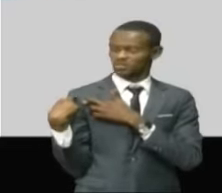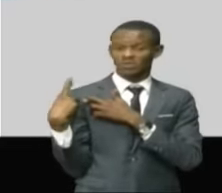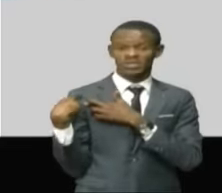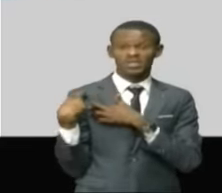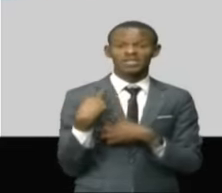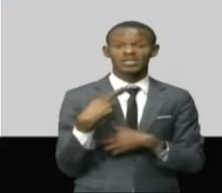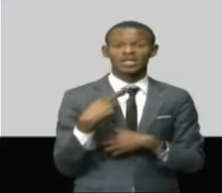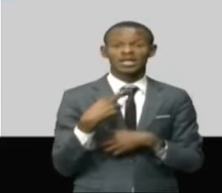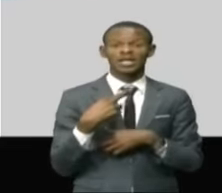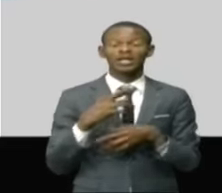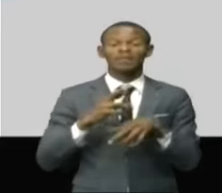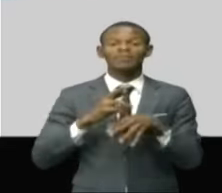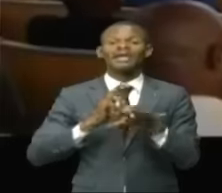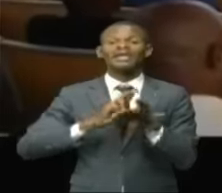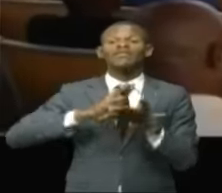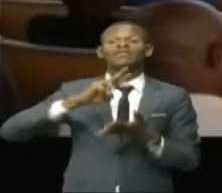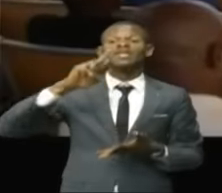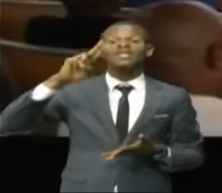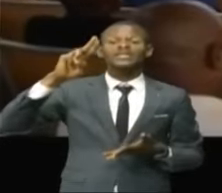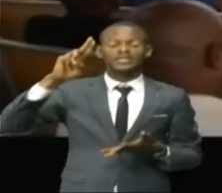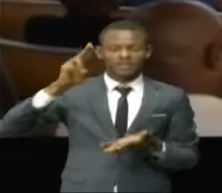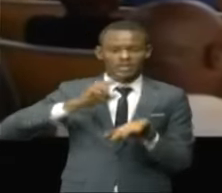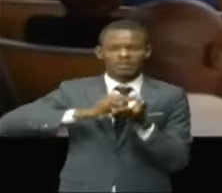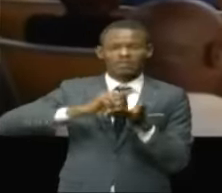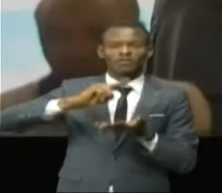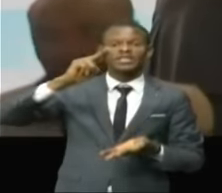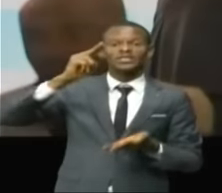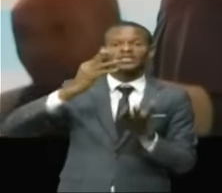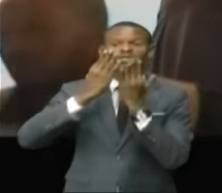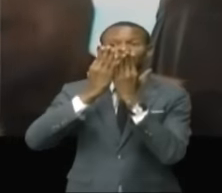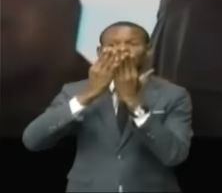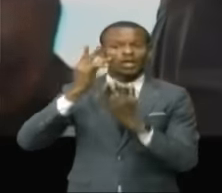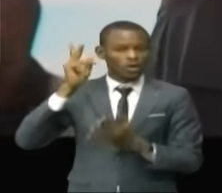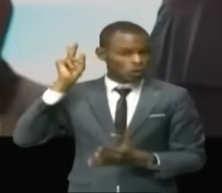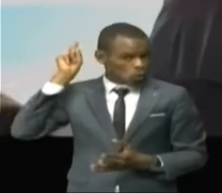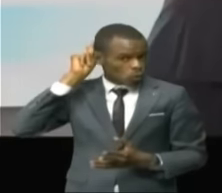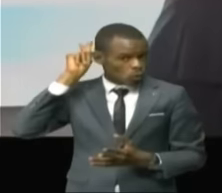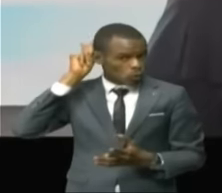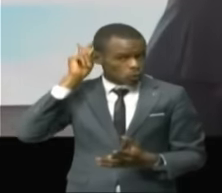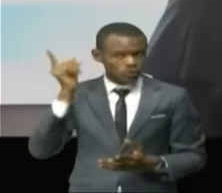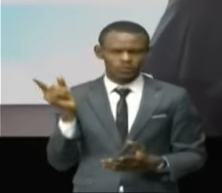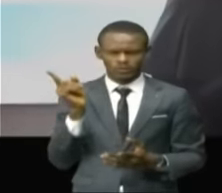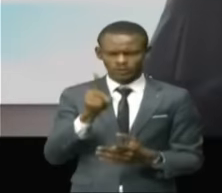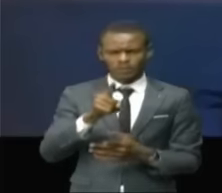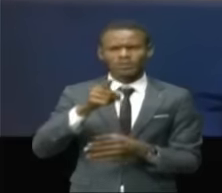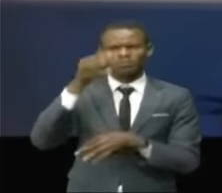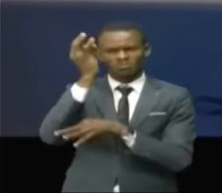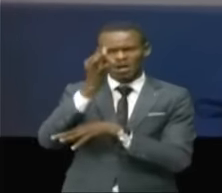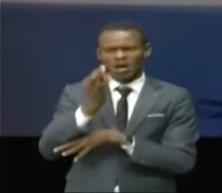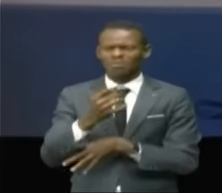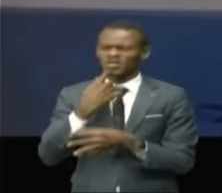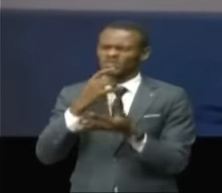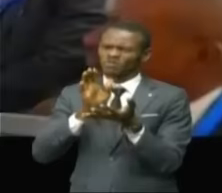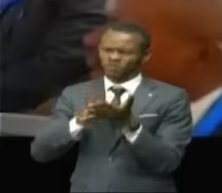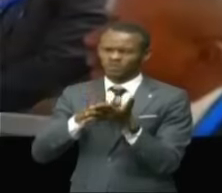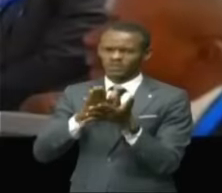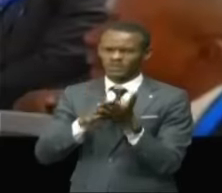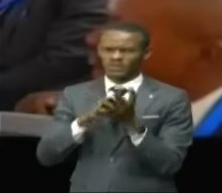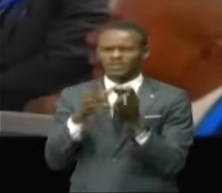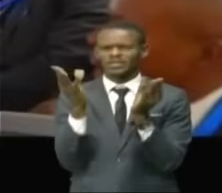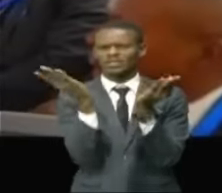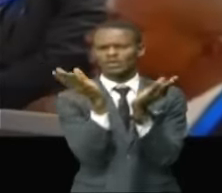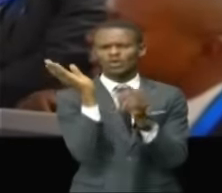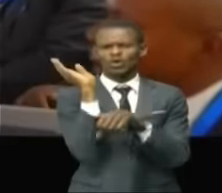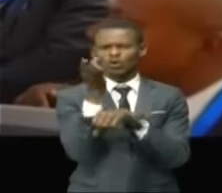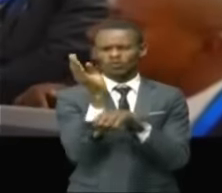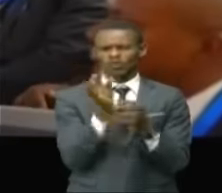le professeur Yvan Mwengwe Muongo, a salué la tenue d'un colloque historique. Ces assises ont été